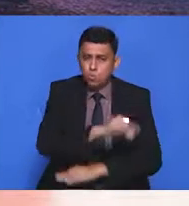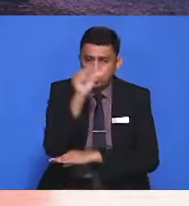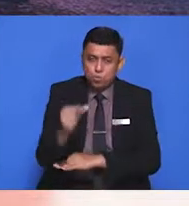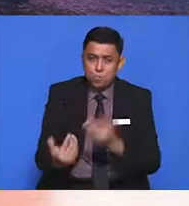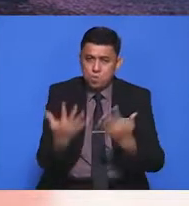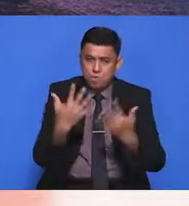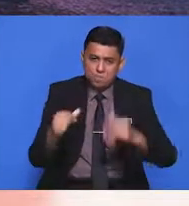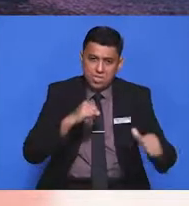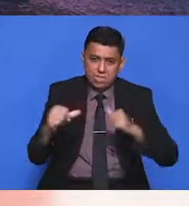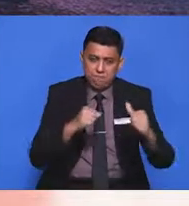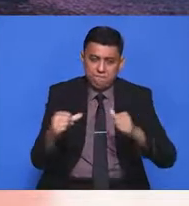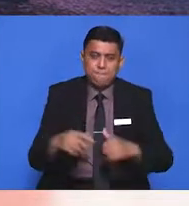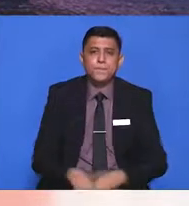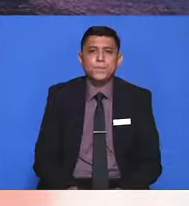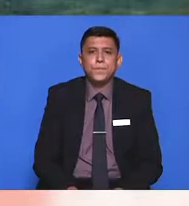aktif.